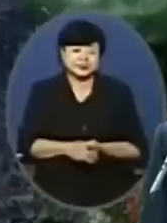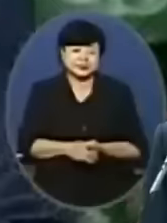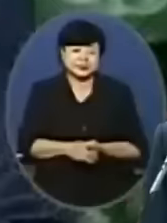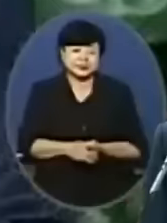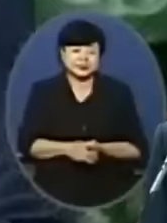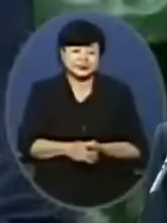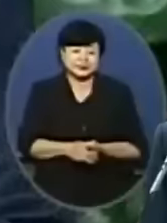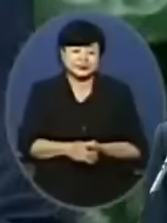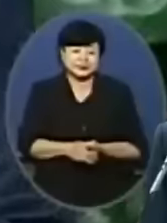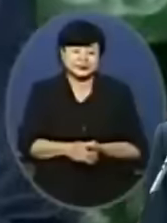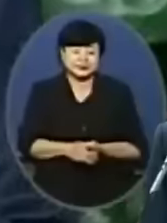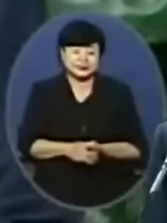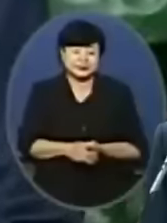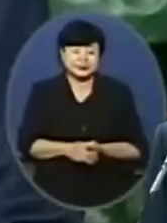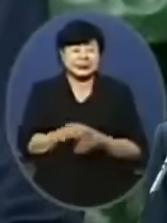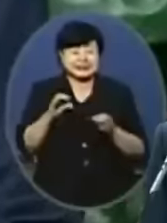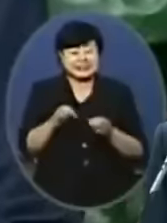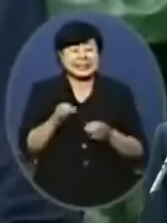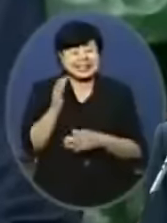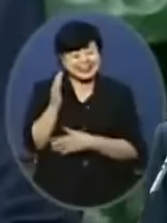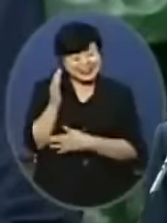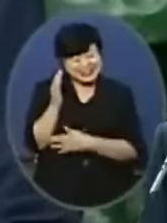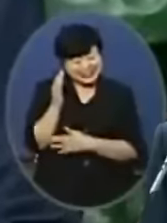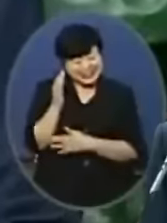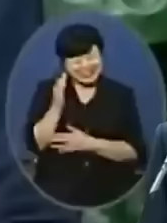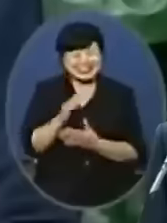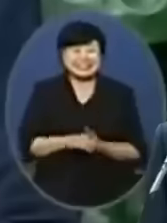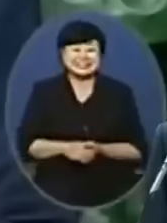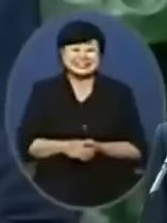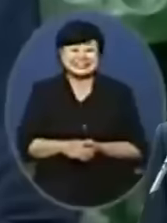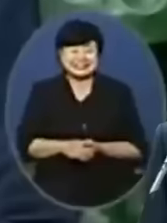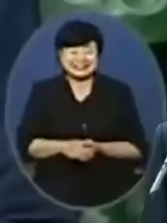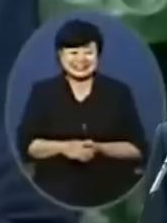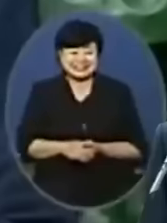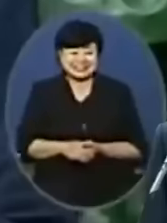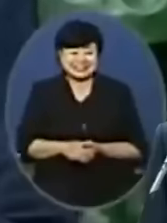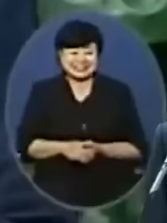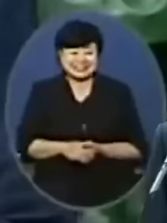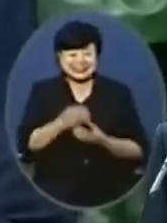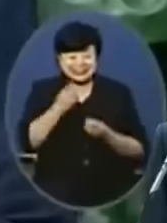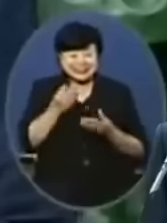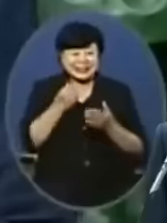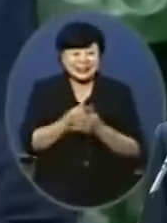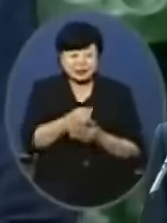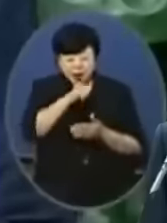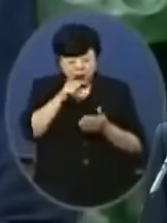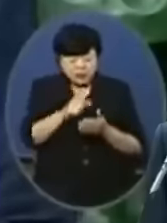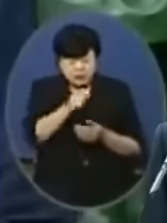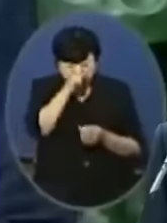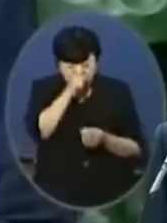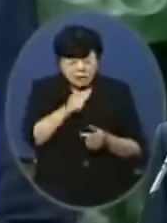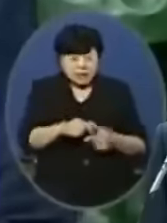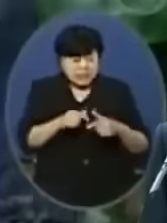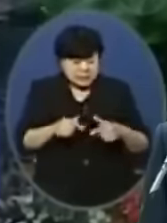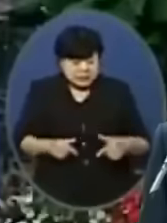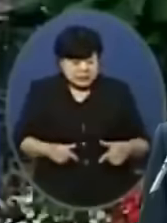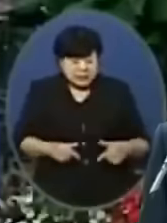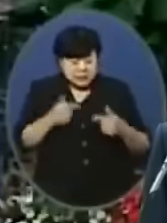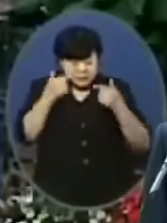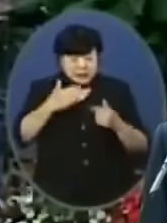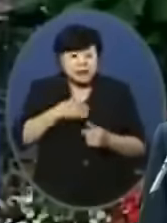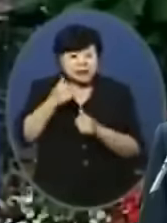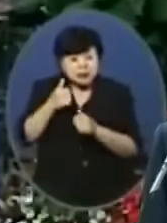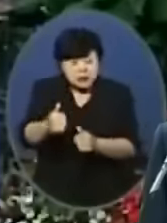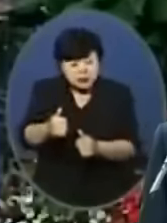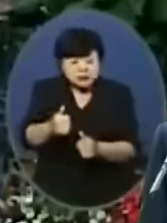그건 내가 이제 짧게 하겠습니다. 성찬 때야 되니까. 내 평생의 선하심과 인자하심이 반드시